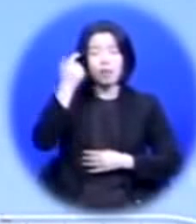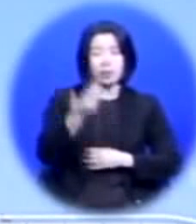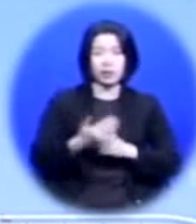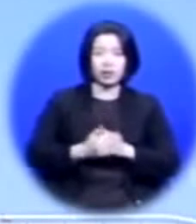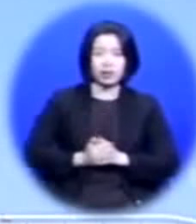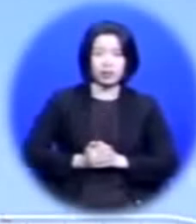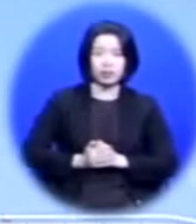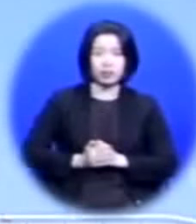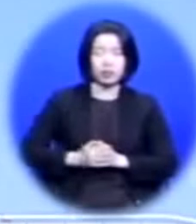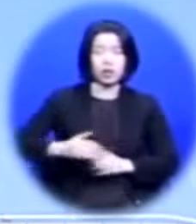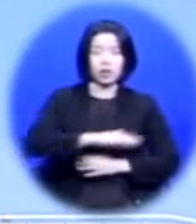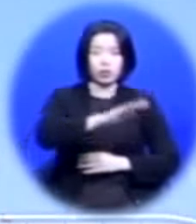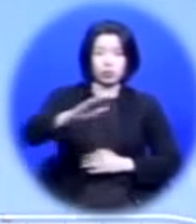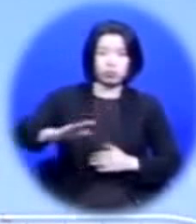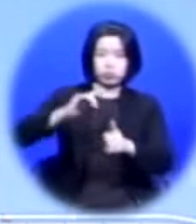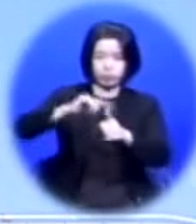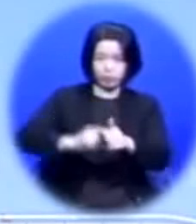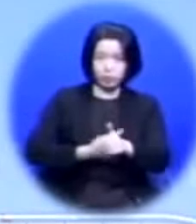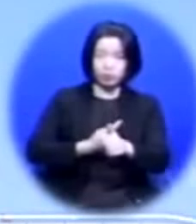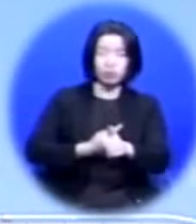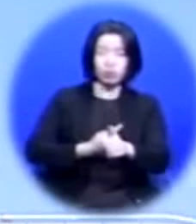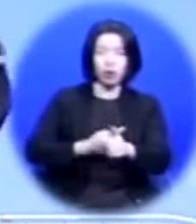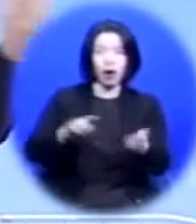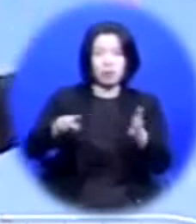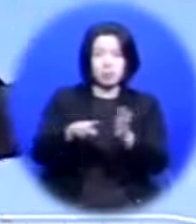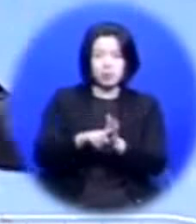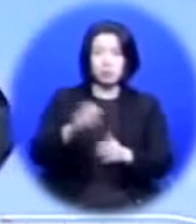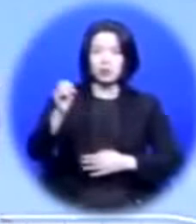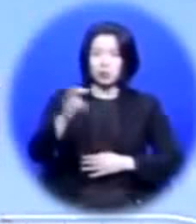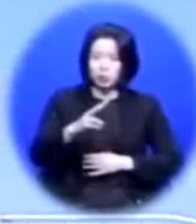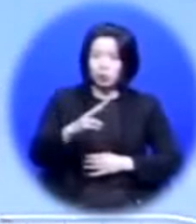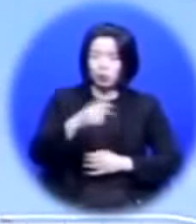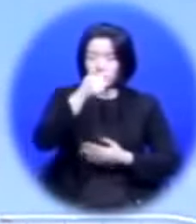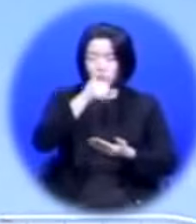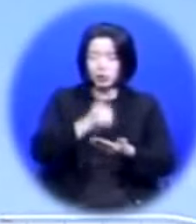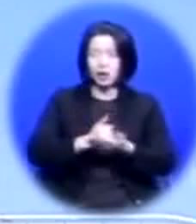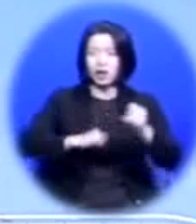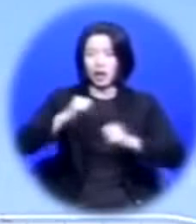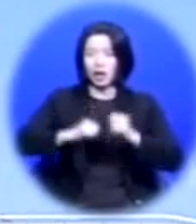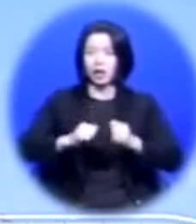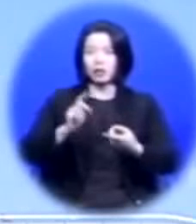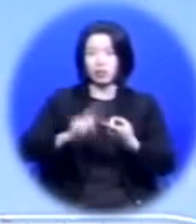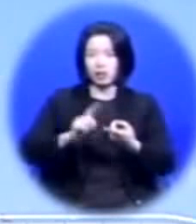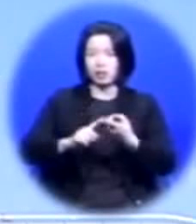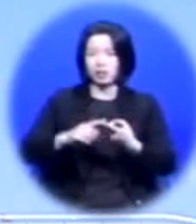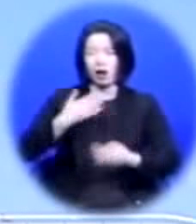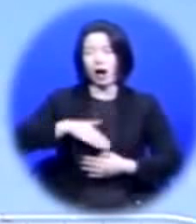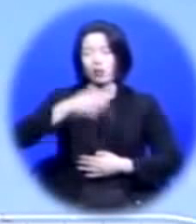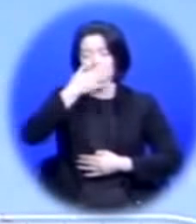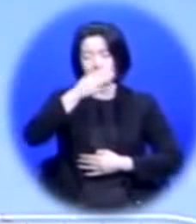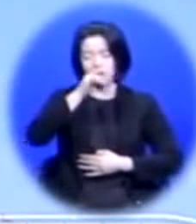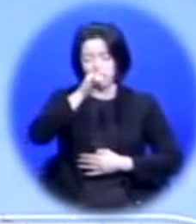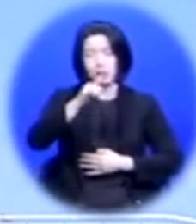그렇지 우리 스스로가 믿음이 또 죄를 짓는 줄로 생각하고 있기 때문에